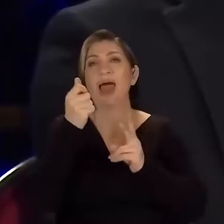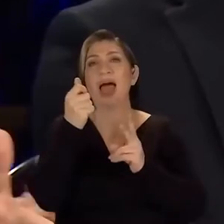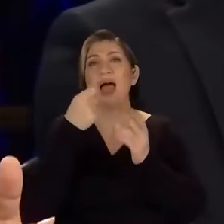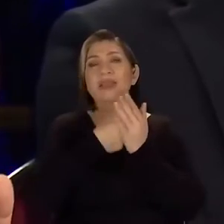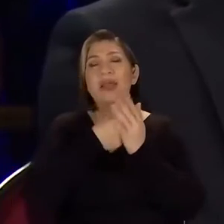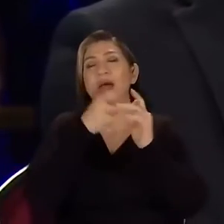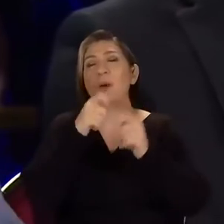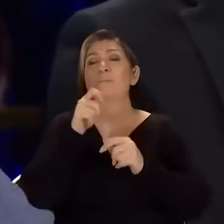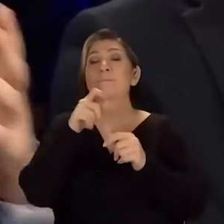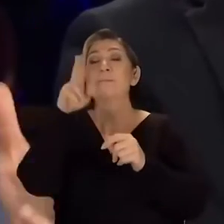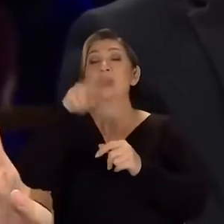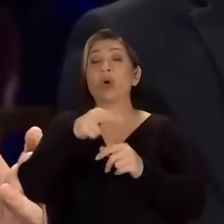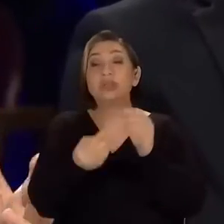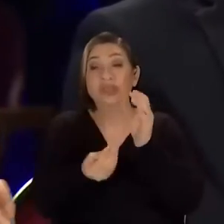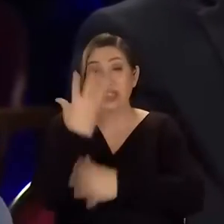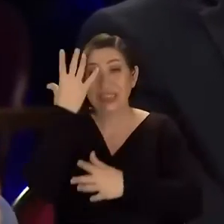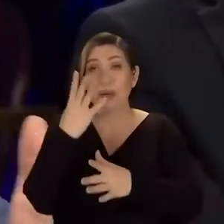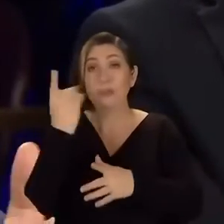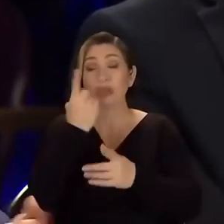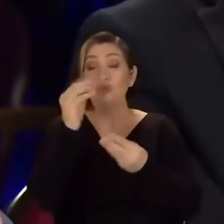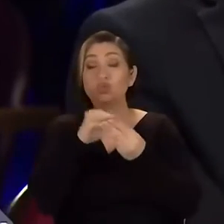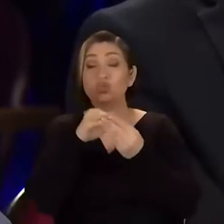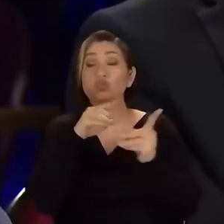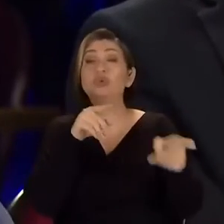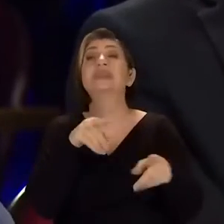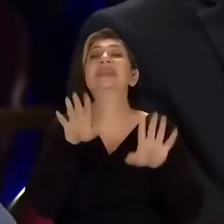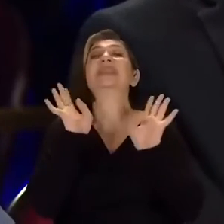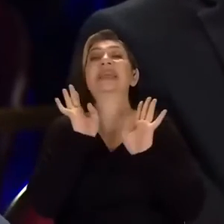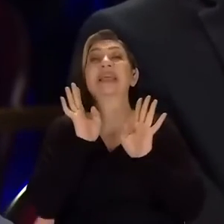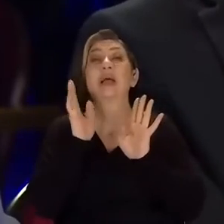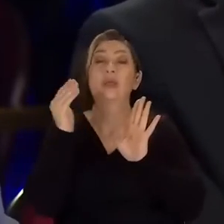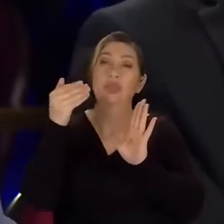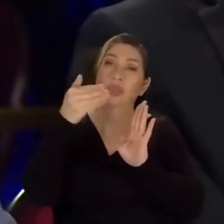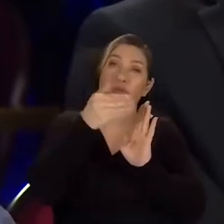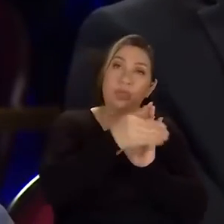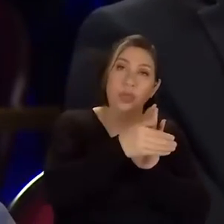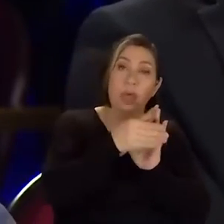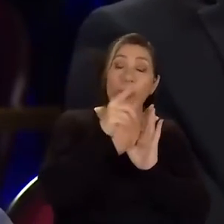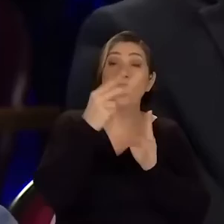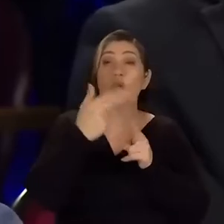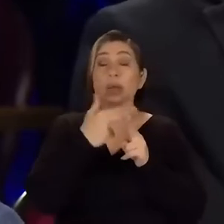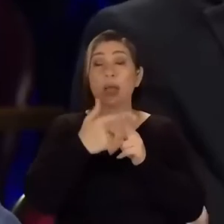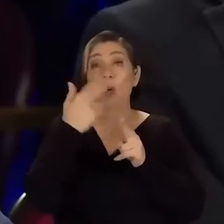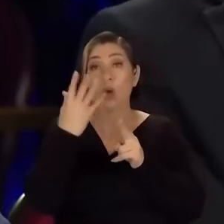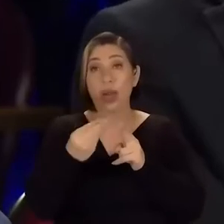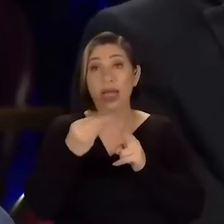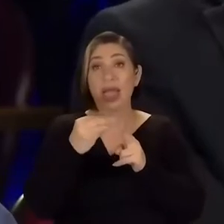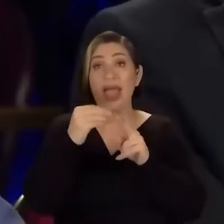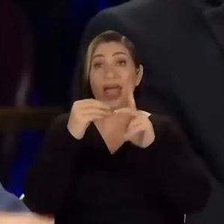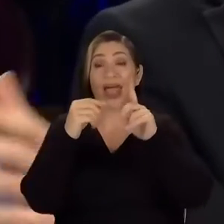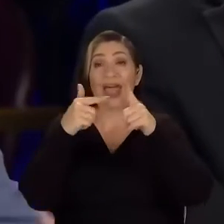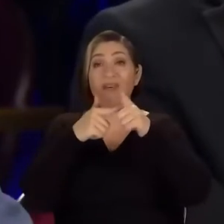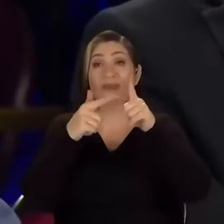Yani Bitcoin çıktı da bir anda şey olmadı, suç unsurları oraya gitmeye başlamadı. Ama bunun örneği olarak